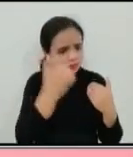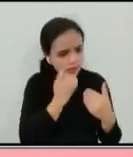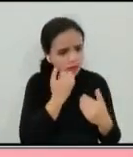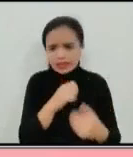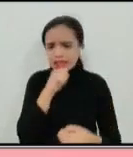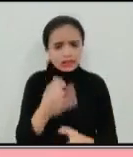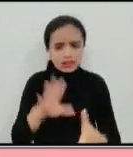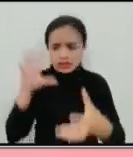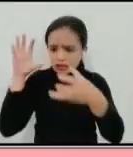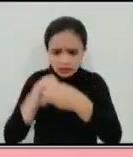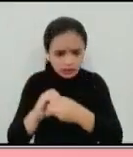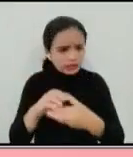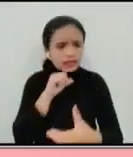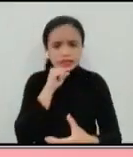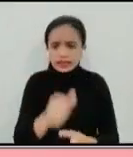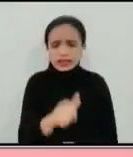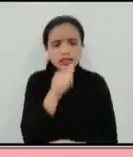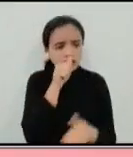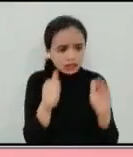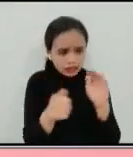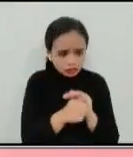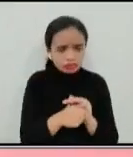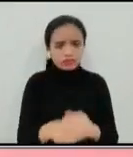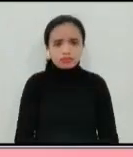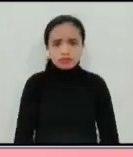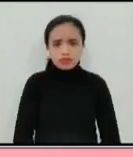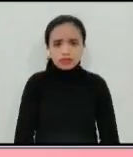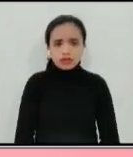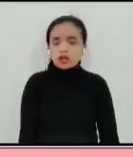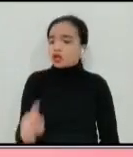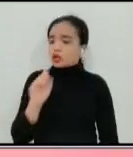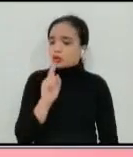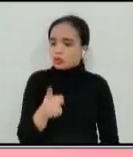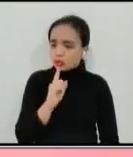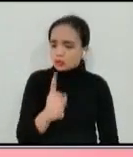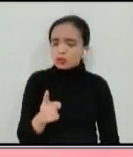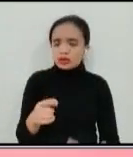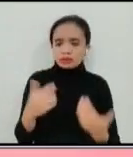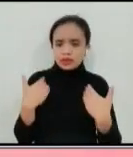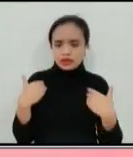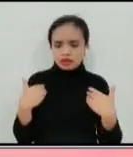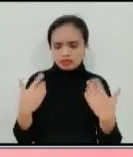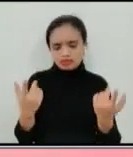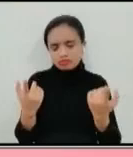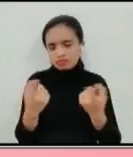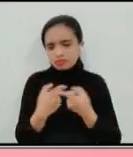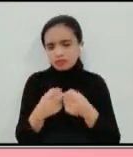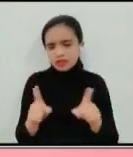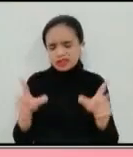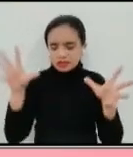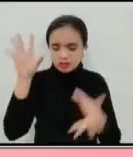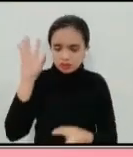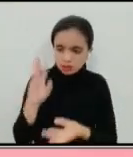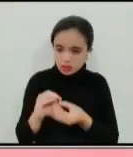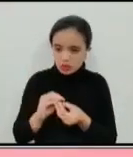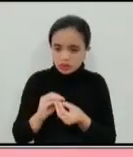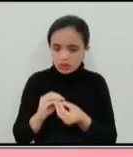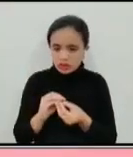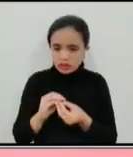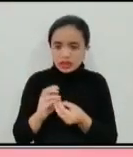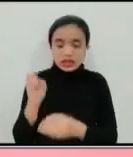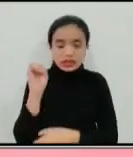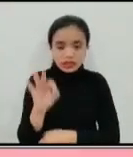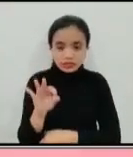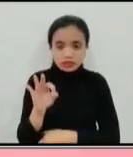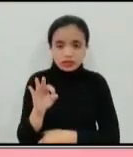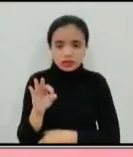hindi tinatago. Talagang nagkataon lang po na sunod-sunod, but in its totality, if my premise is